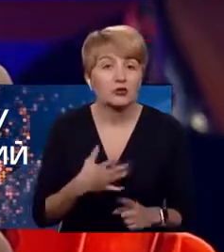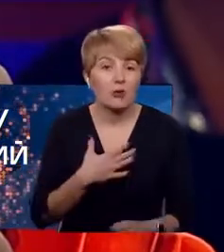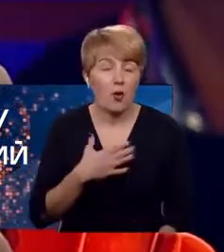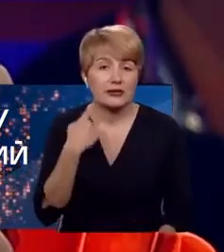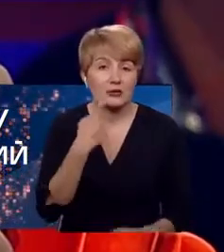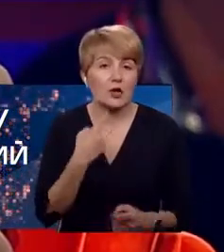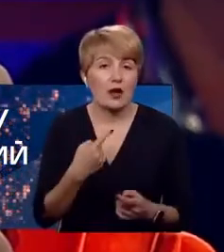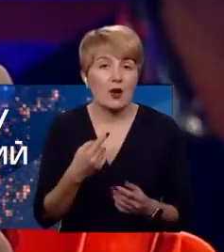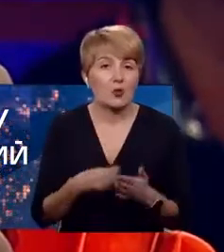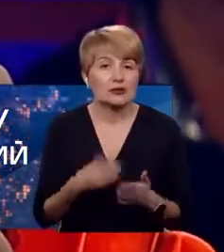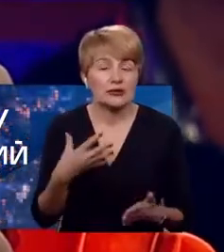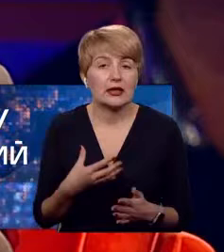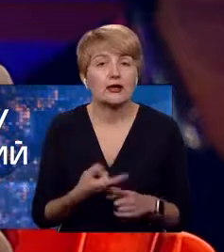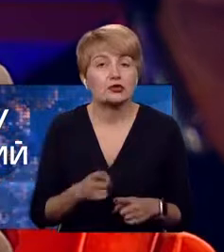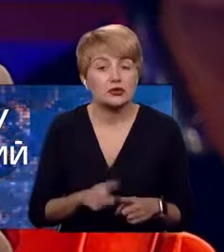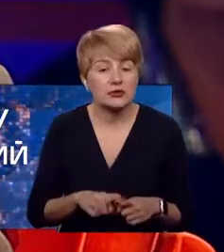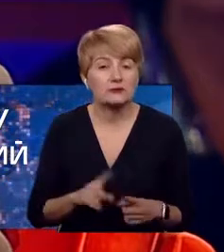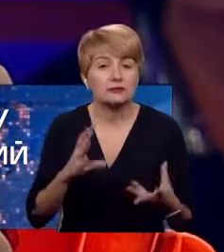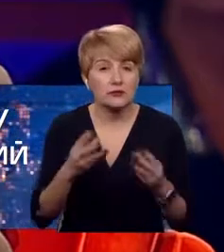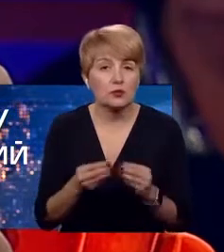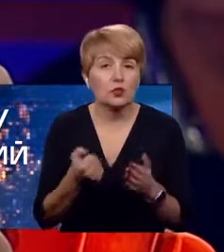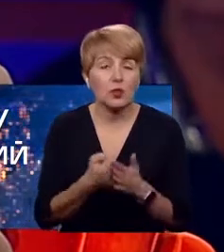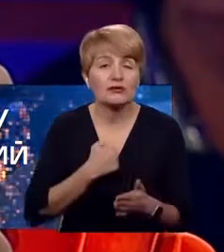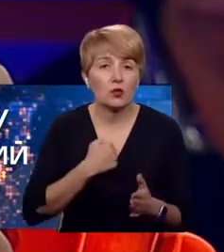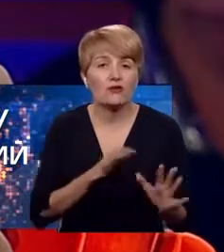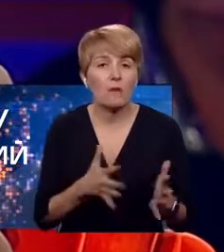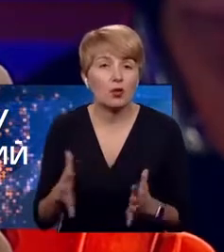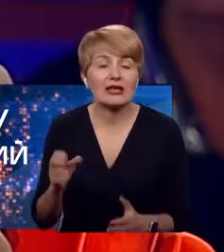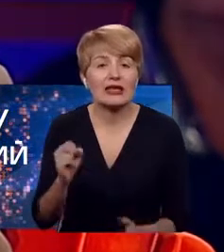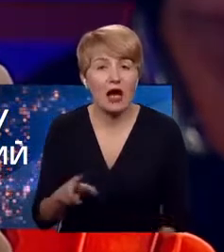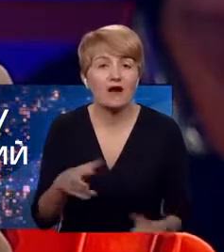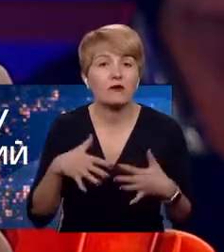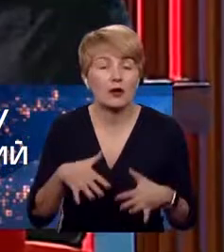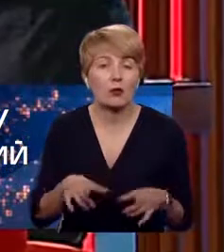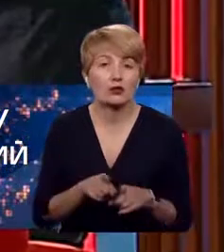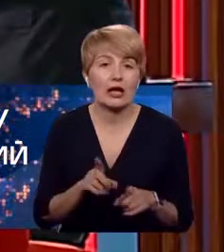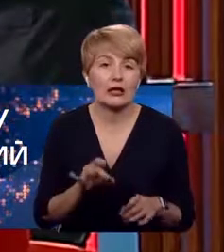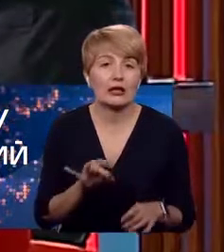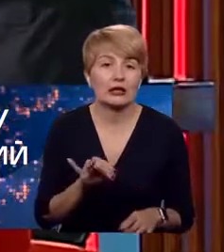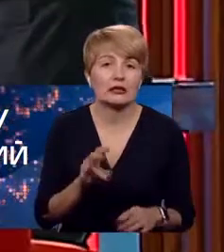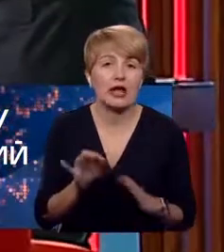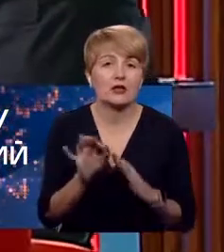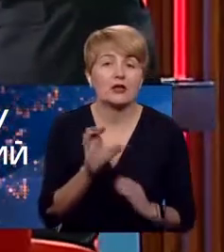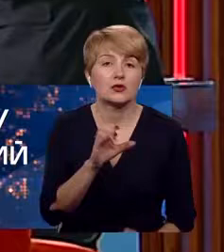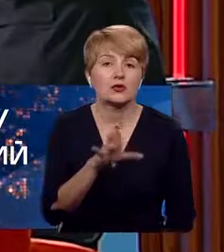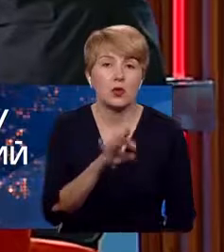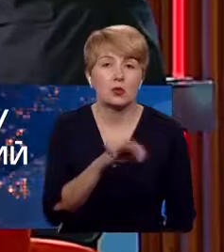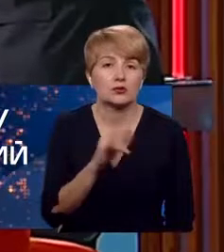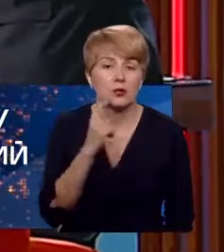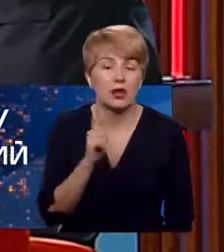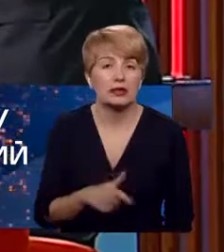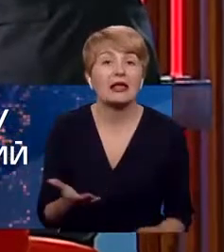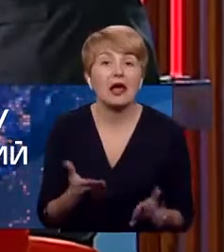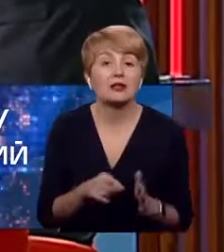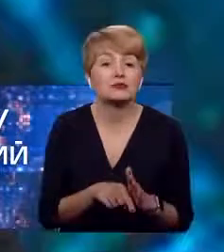що це також призвело до військових подій як в Криму, так і на сході України. А яким чином, пробачте?